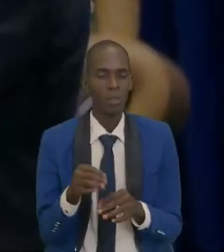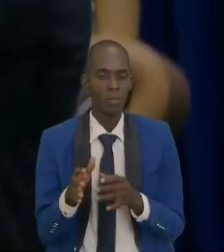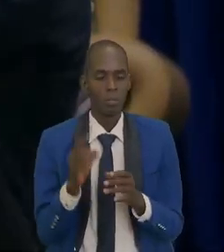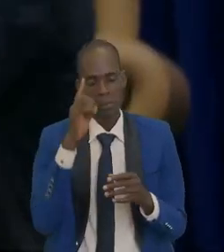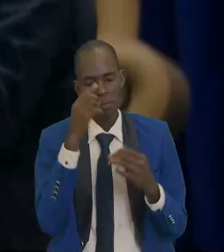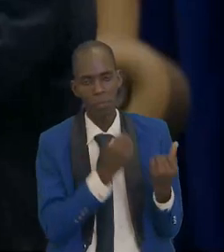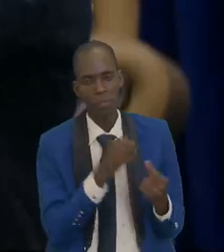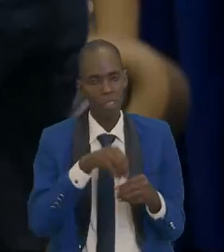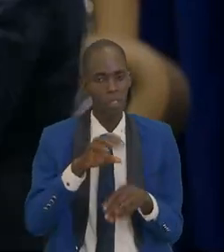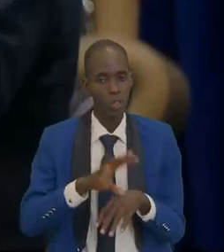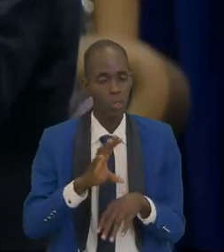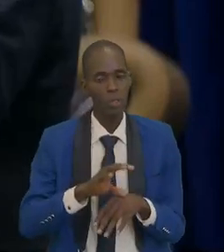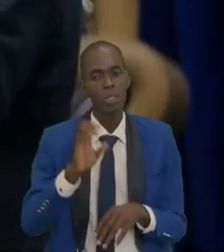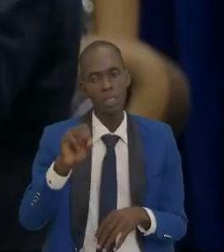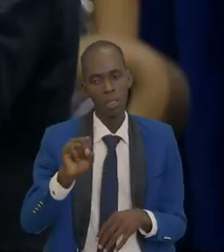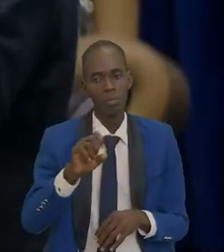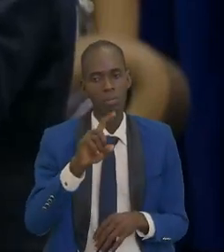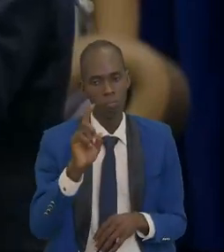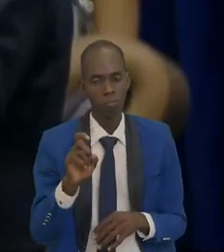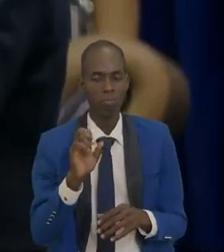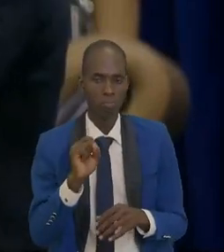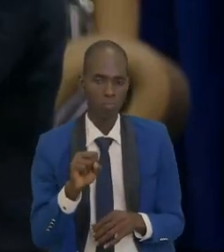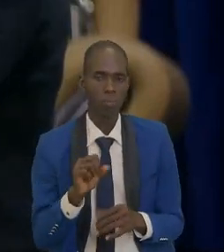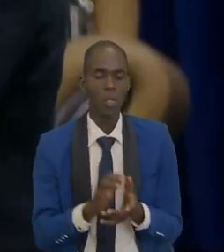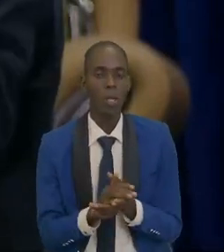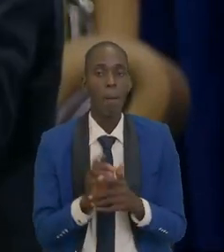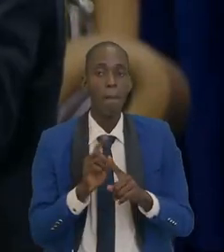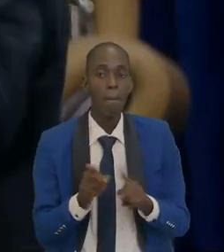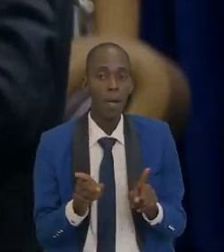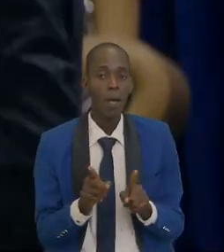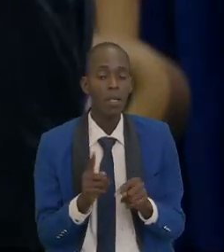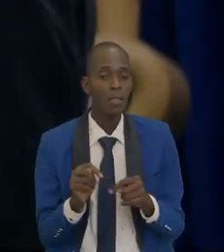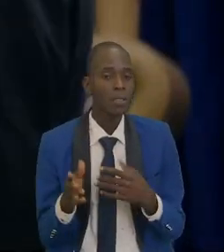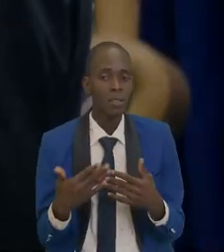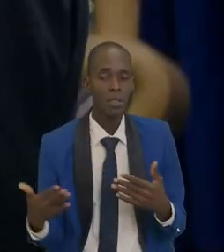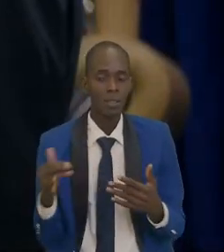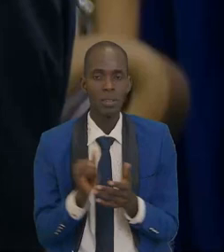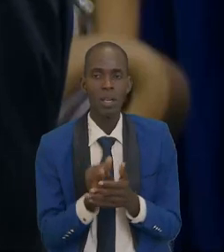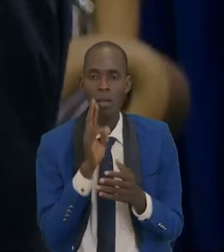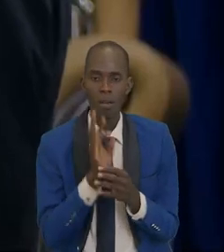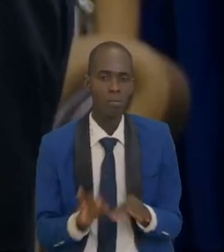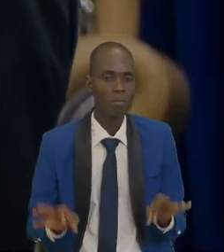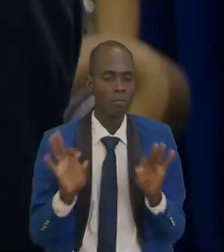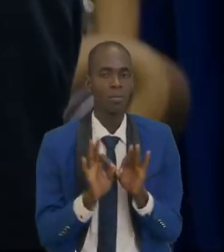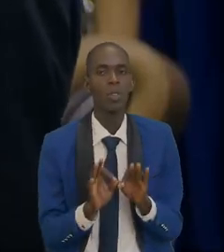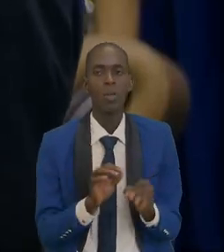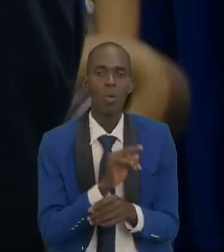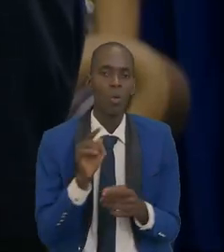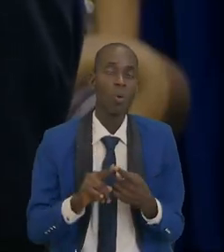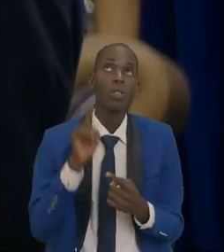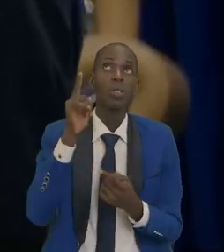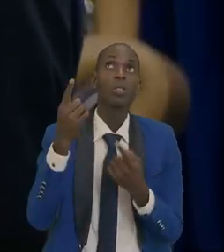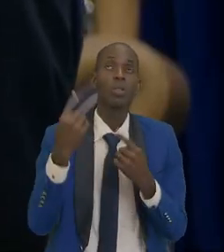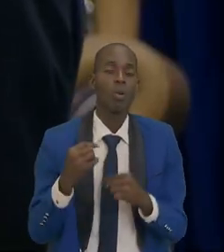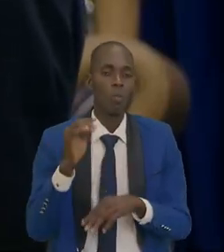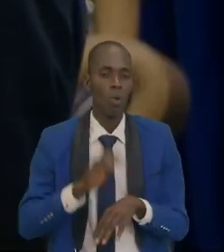Mais, la chose qui compte, qu'il veut trouver, quand il reviendra dans